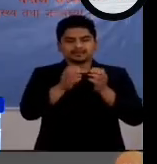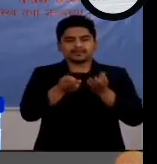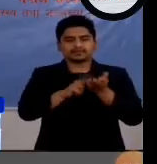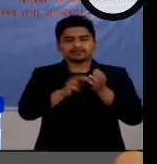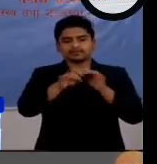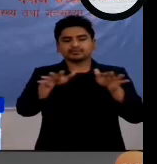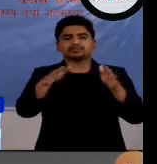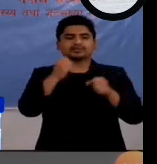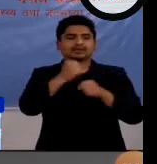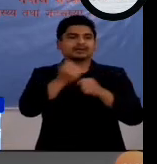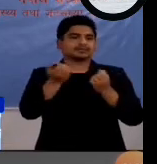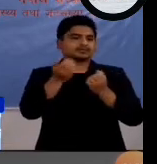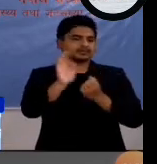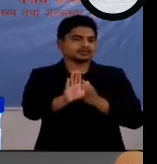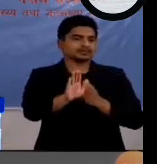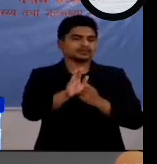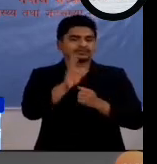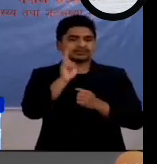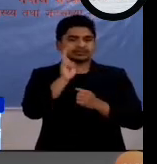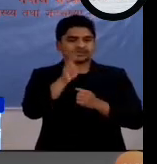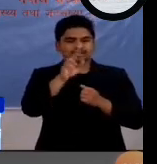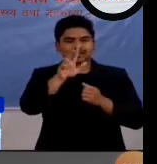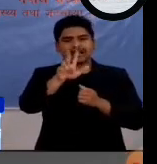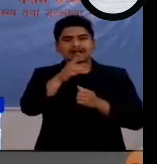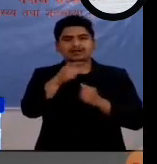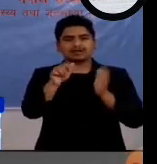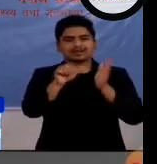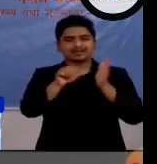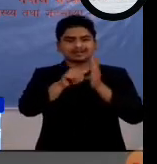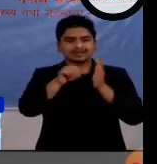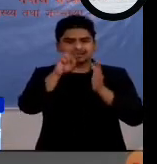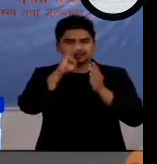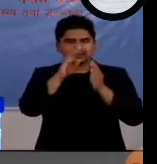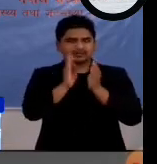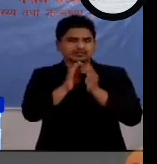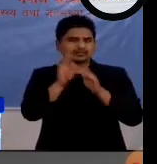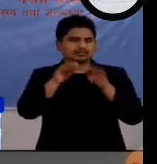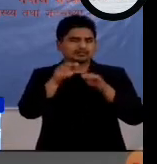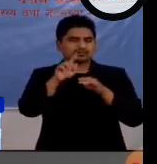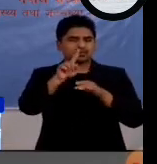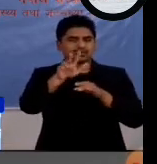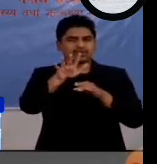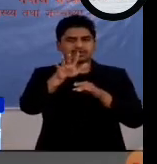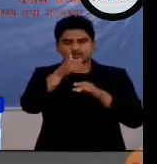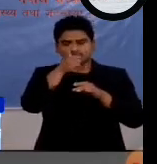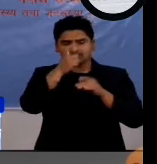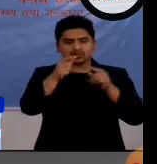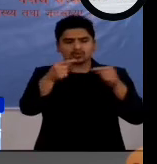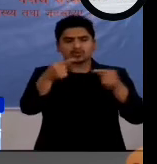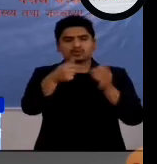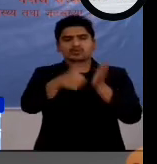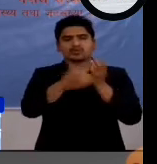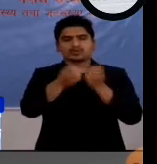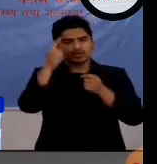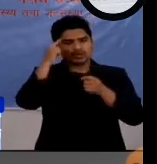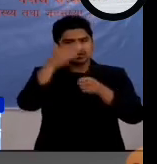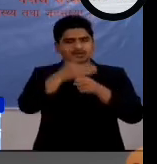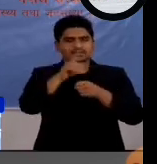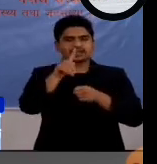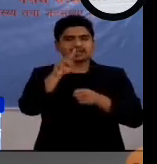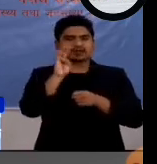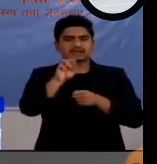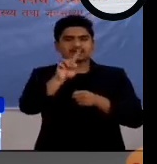विस्तार गर्ने काम भइरहेको छ। त्यसमा 8 वटै जिल्लाहरूमा करिब 1500 भन्दा बढी नमुना परीक्षण गर्ने हाम्रो लक्ष्यमा